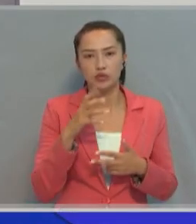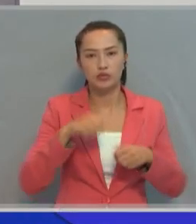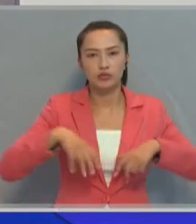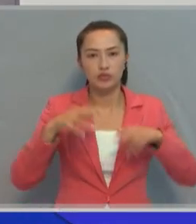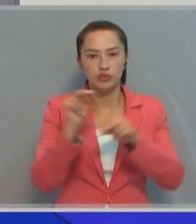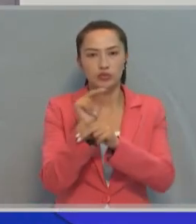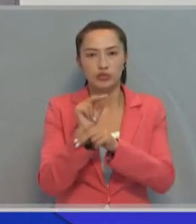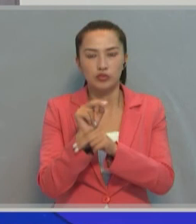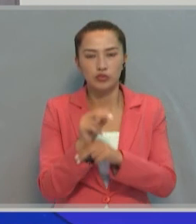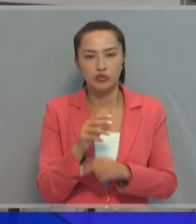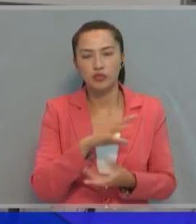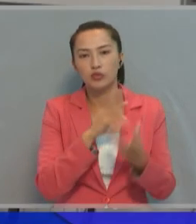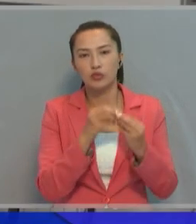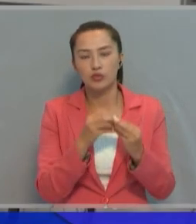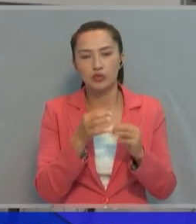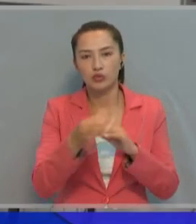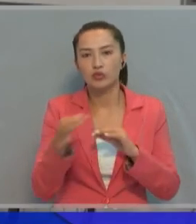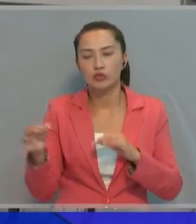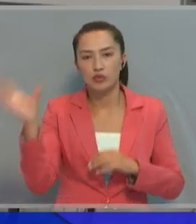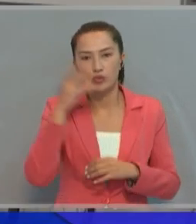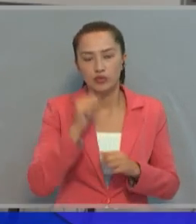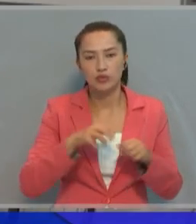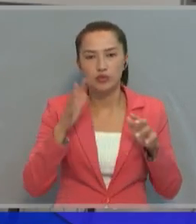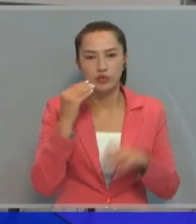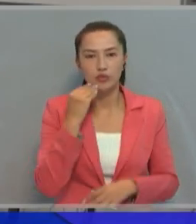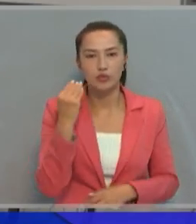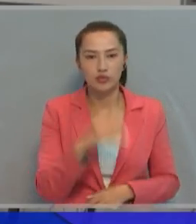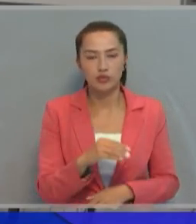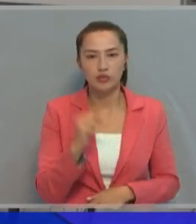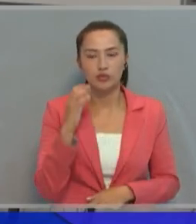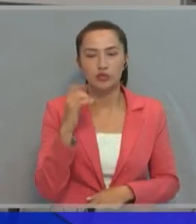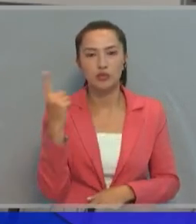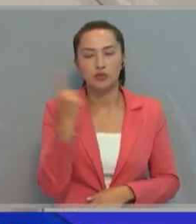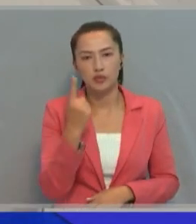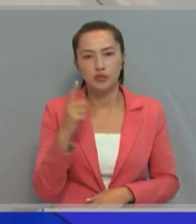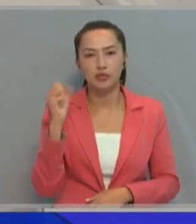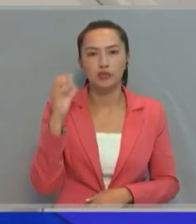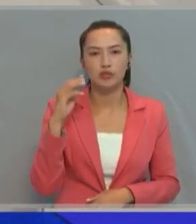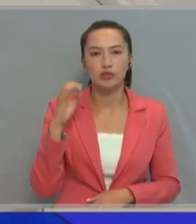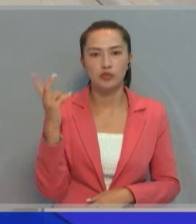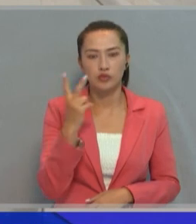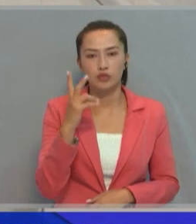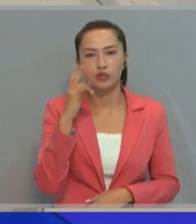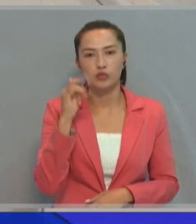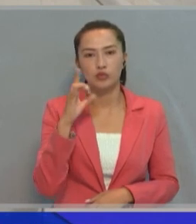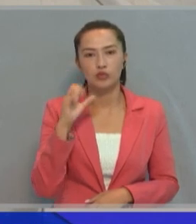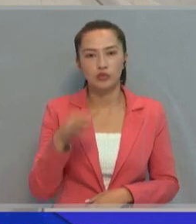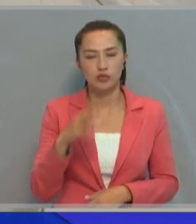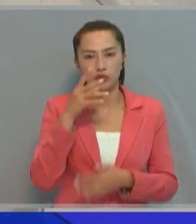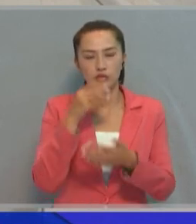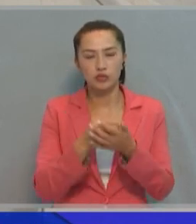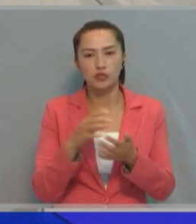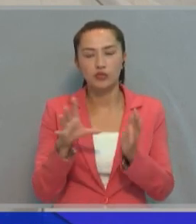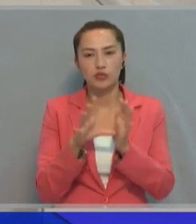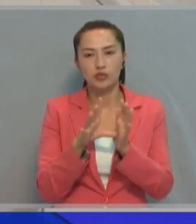қосылса, 4 бірдей қосалқы станциялар, яғни 1М1, Астана-1, Астана-2, Нұрсәт станциялары сол жерден тоқ